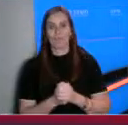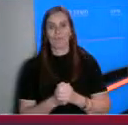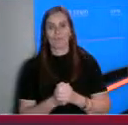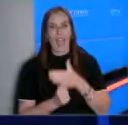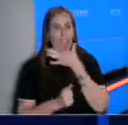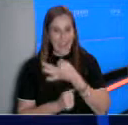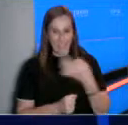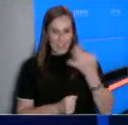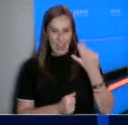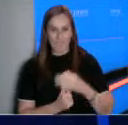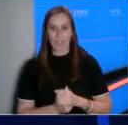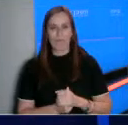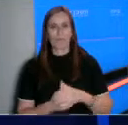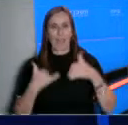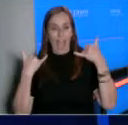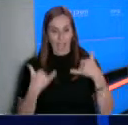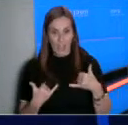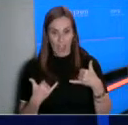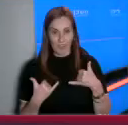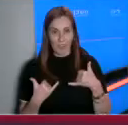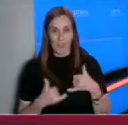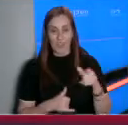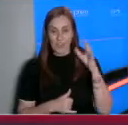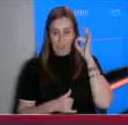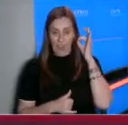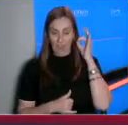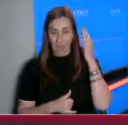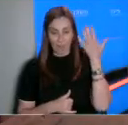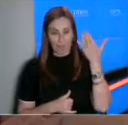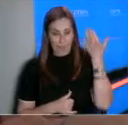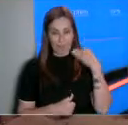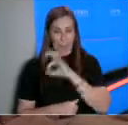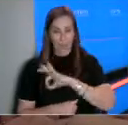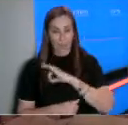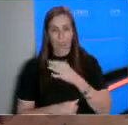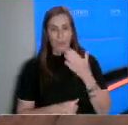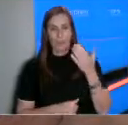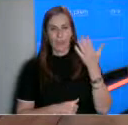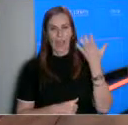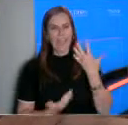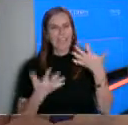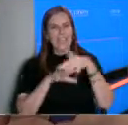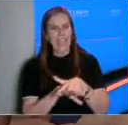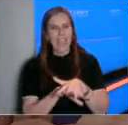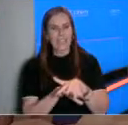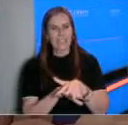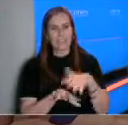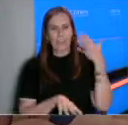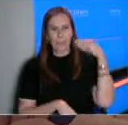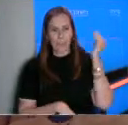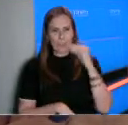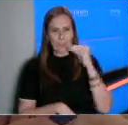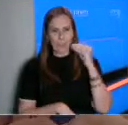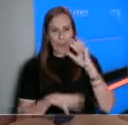היפה, שפה. עכשיו, כשהיא הייתה לפני התיכון, היה אינטגרציה. והיא הייתה בבית